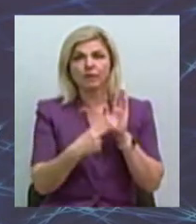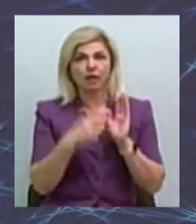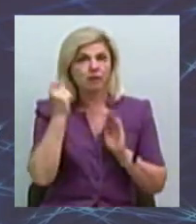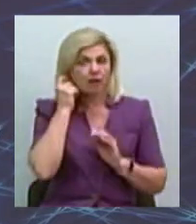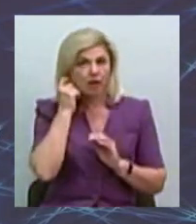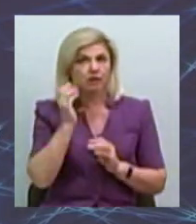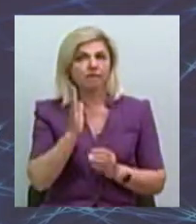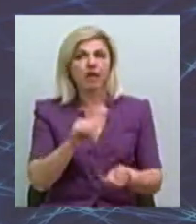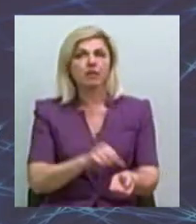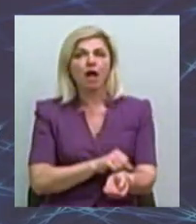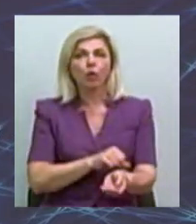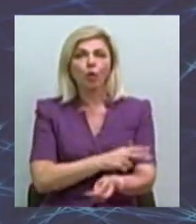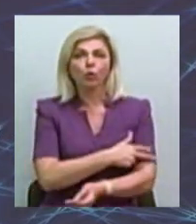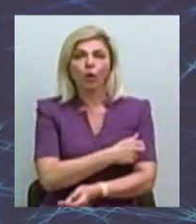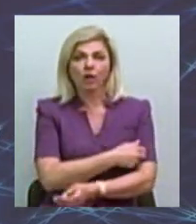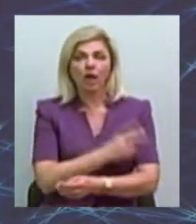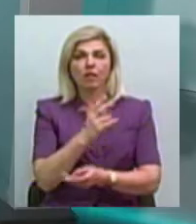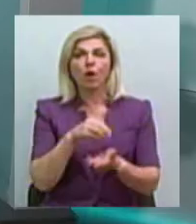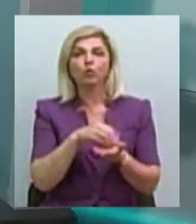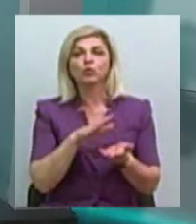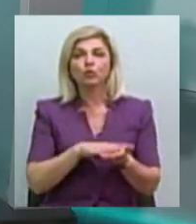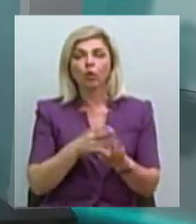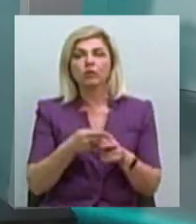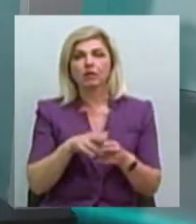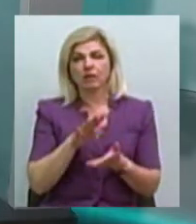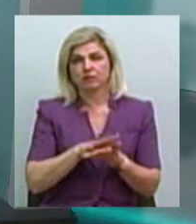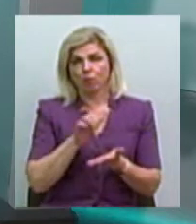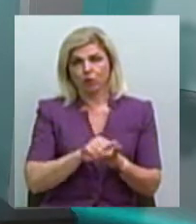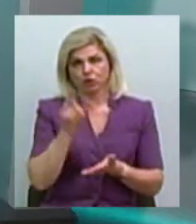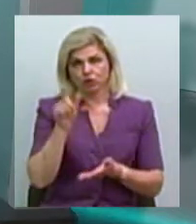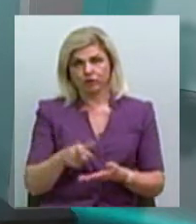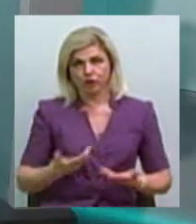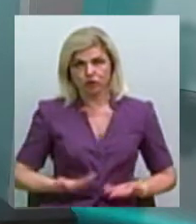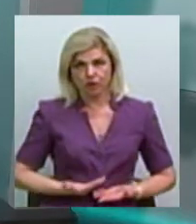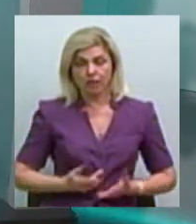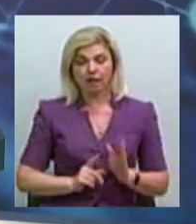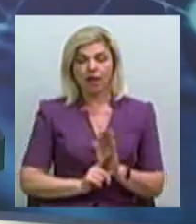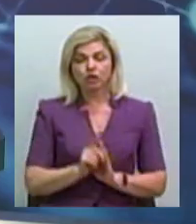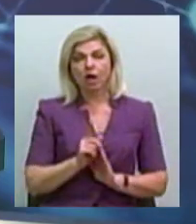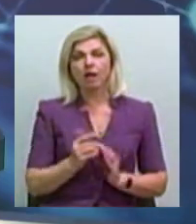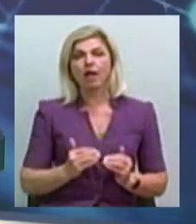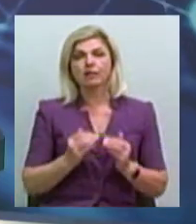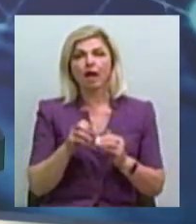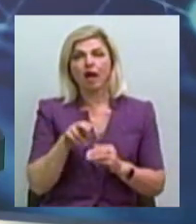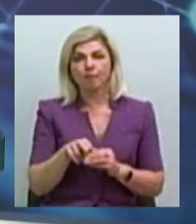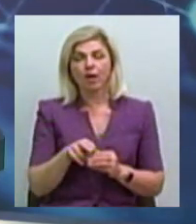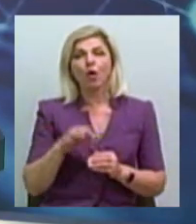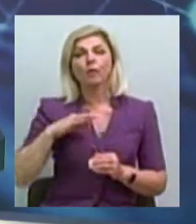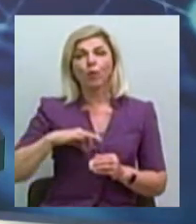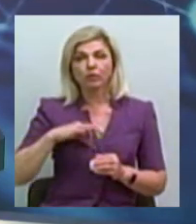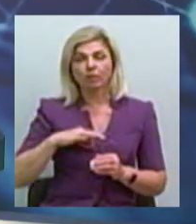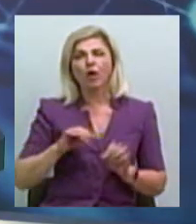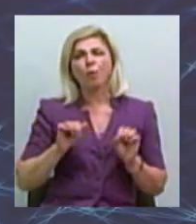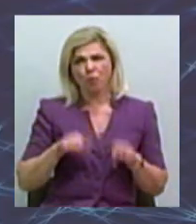В наркологию на учет поставить – это перечеркнуть человеку жизнь. На начальном этапе как бы употребления еще возможно